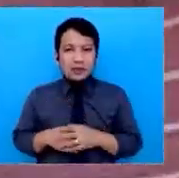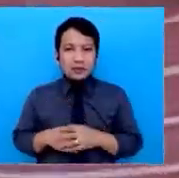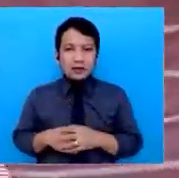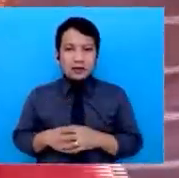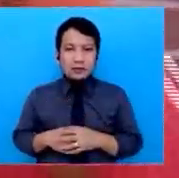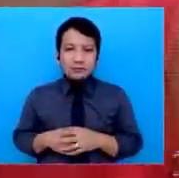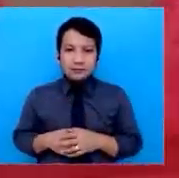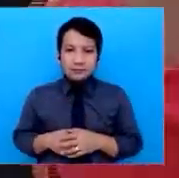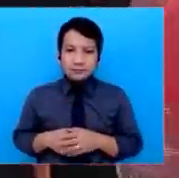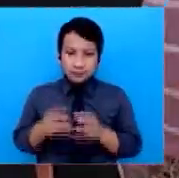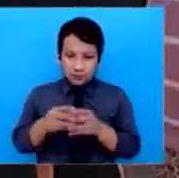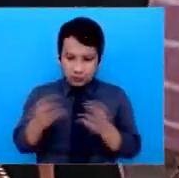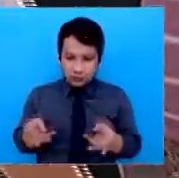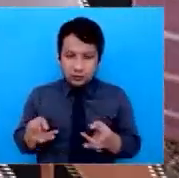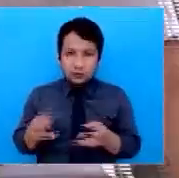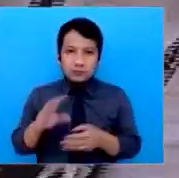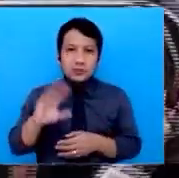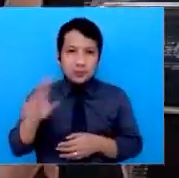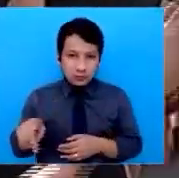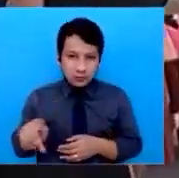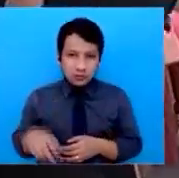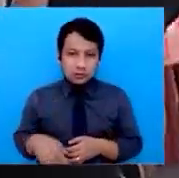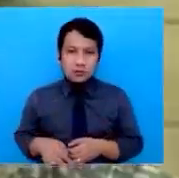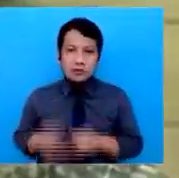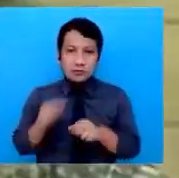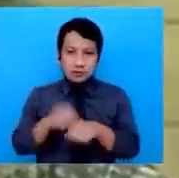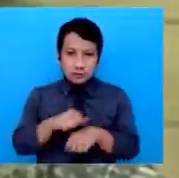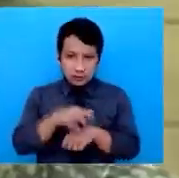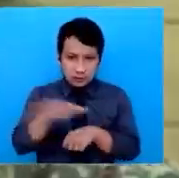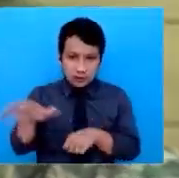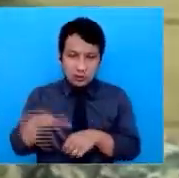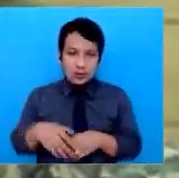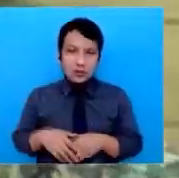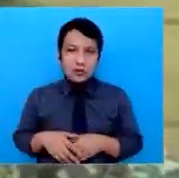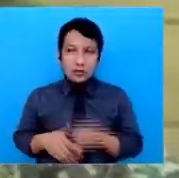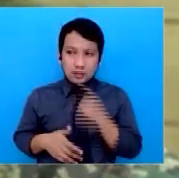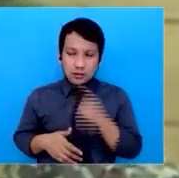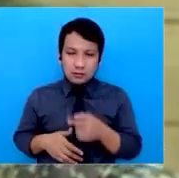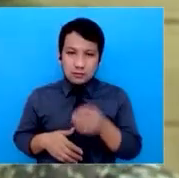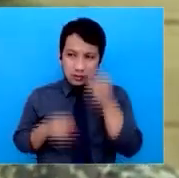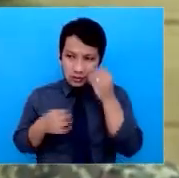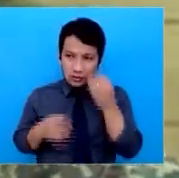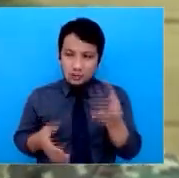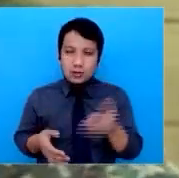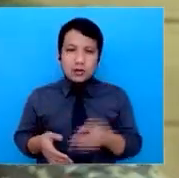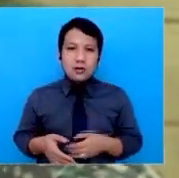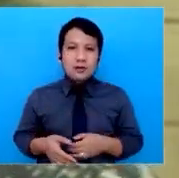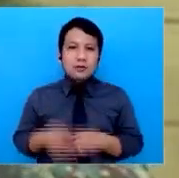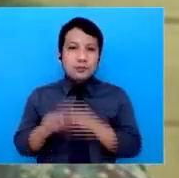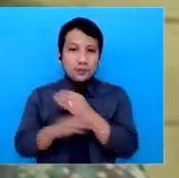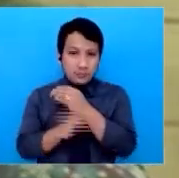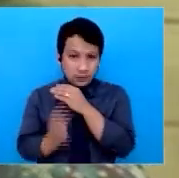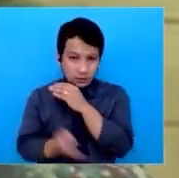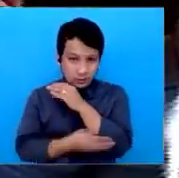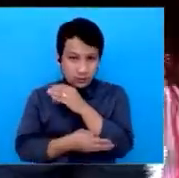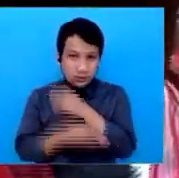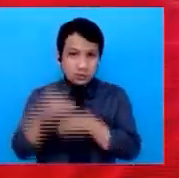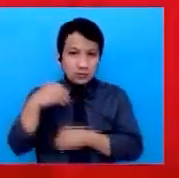wallet or yung cellphone. Ang advice po namin sa mga mamimili, yung bag po nila, ilagay po nila sa harap